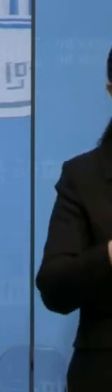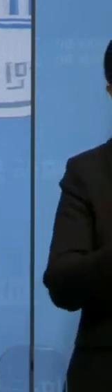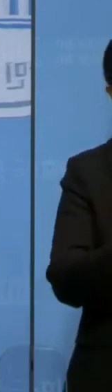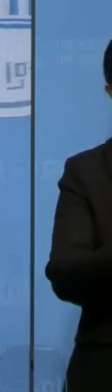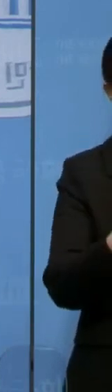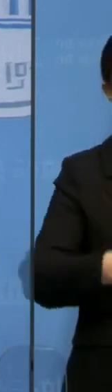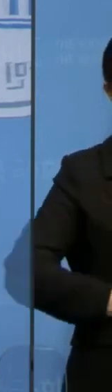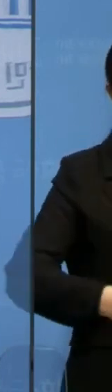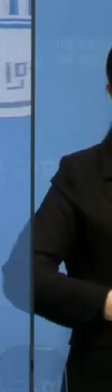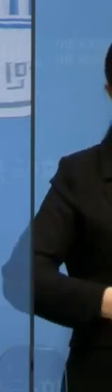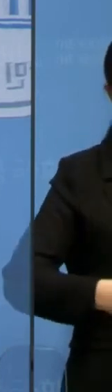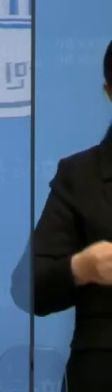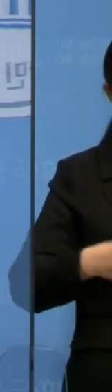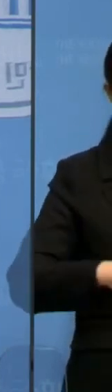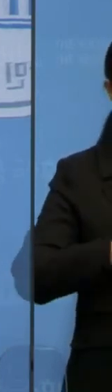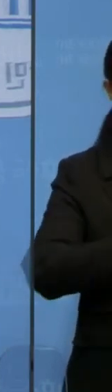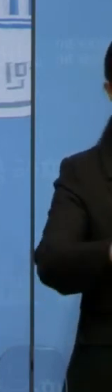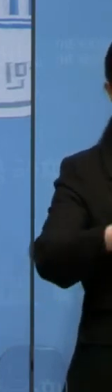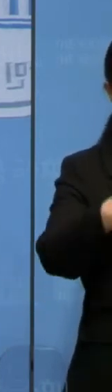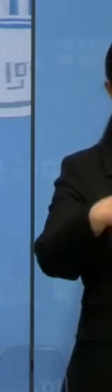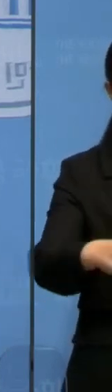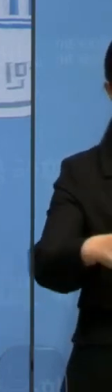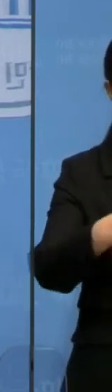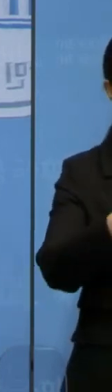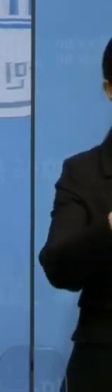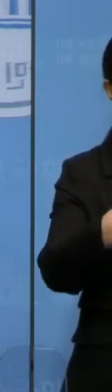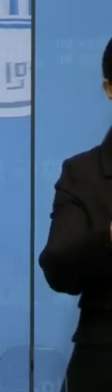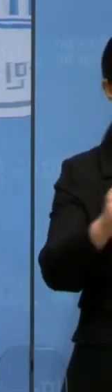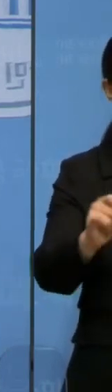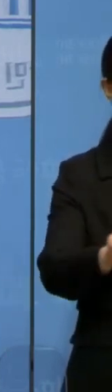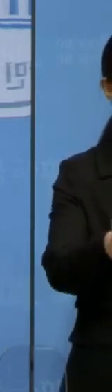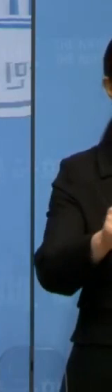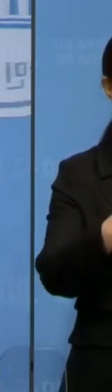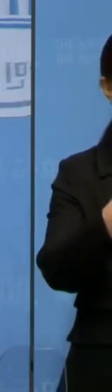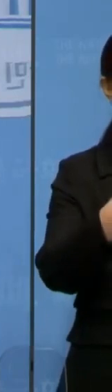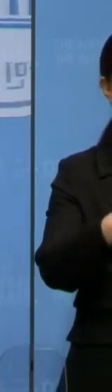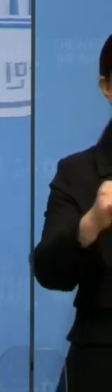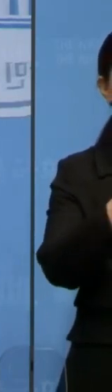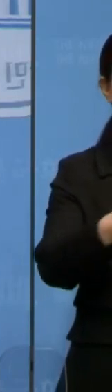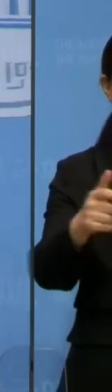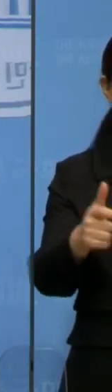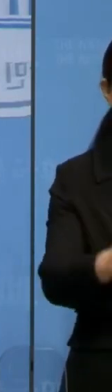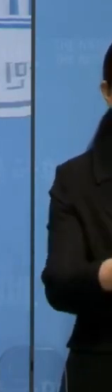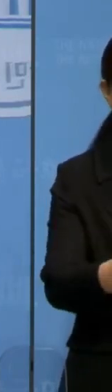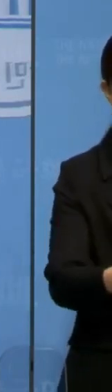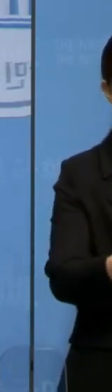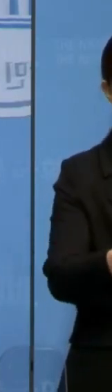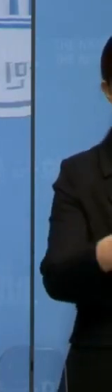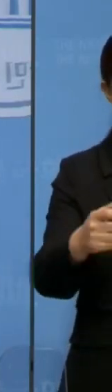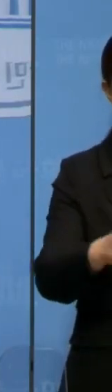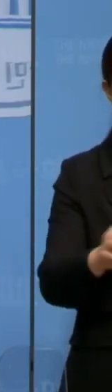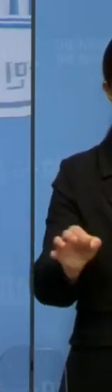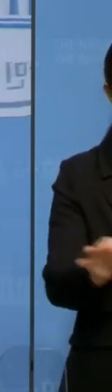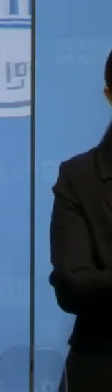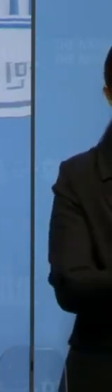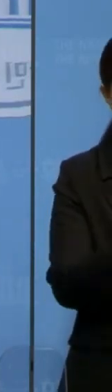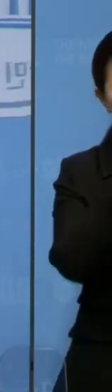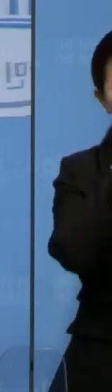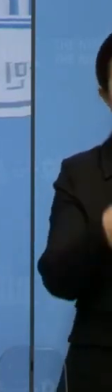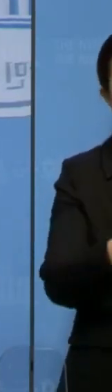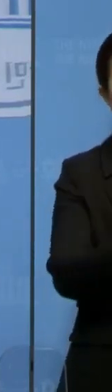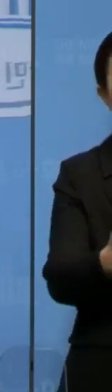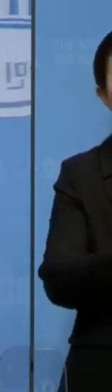인구 소멸을 막아야 합니다 지속한 응한 대한민국을 위해 반드시 해결해야 할